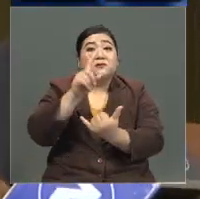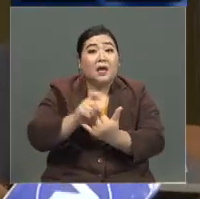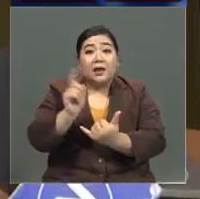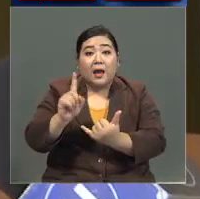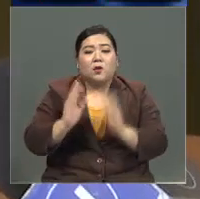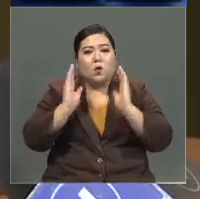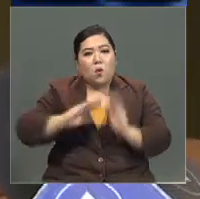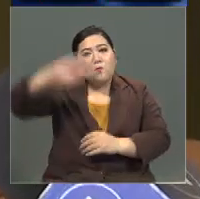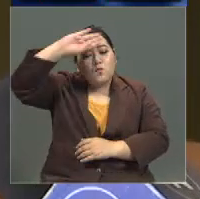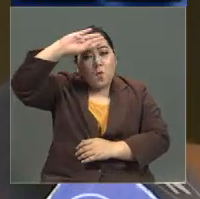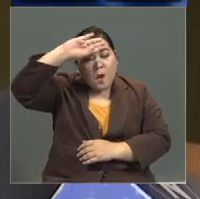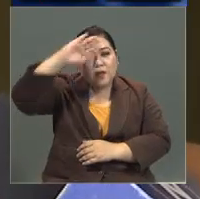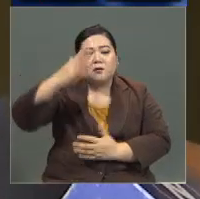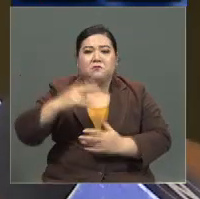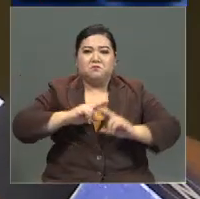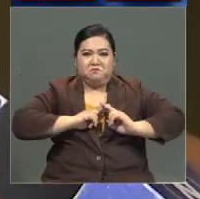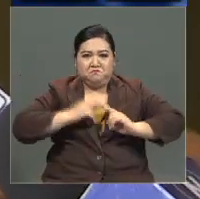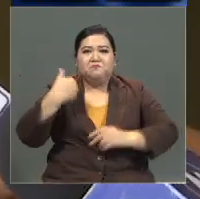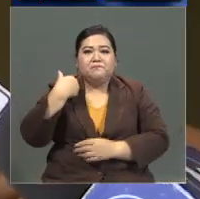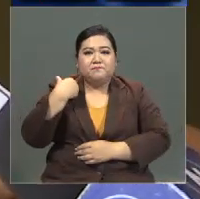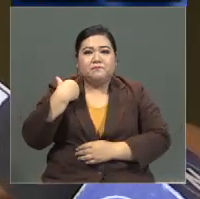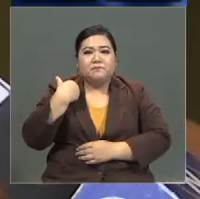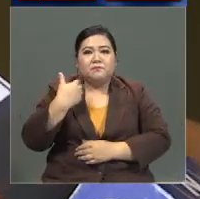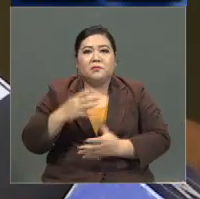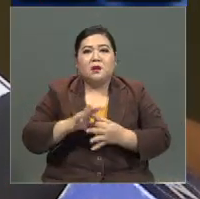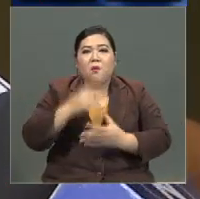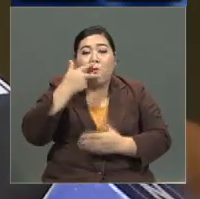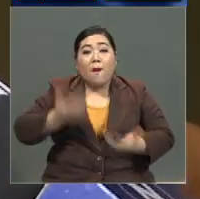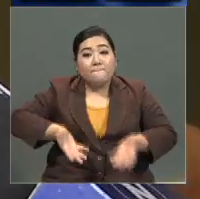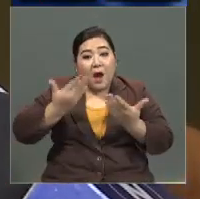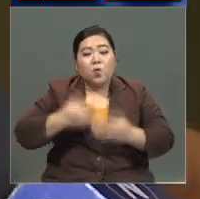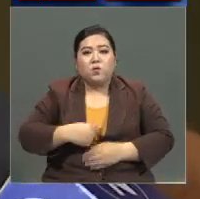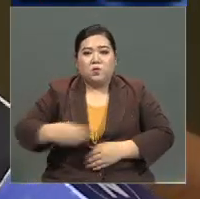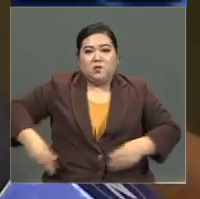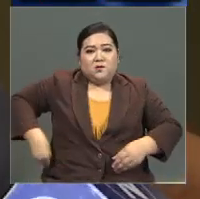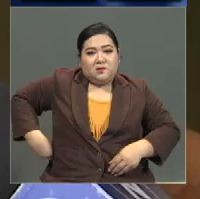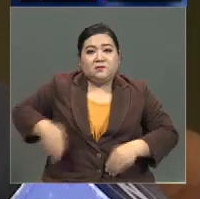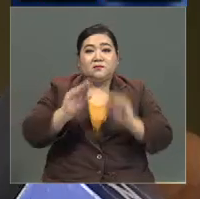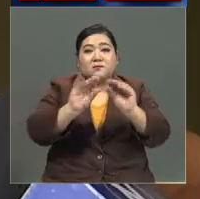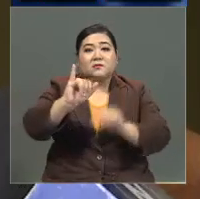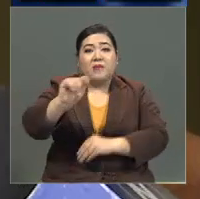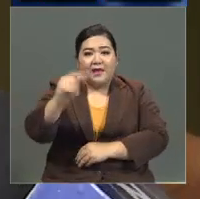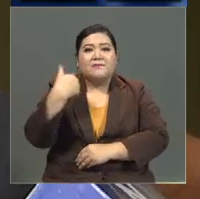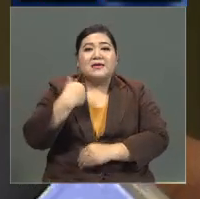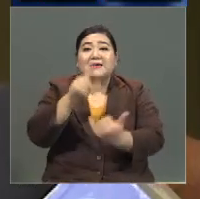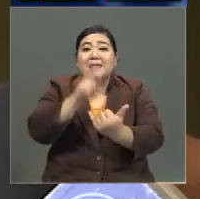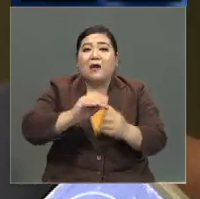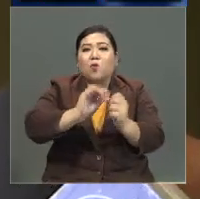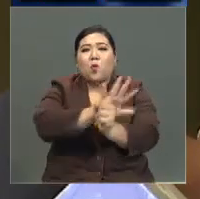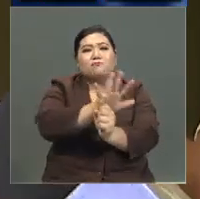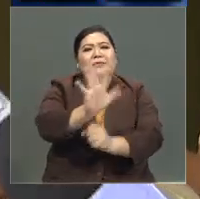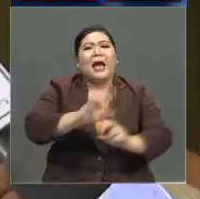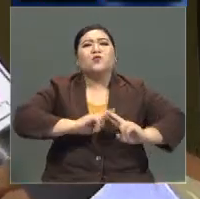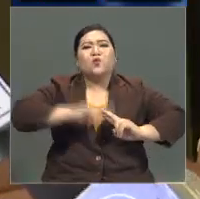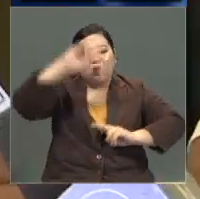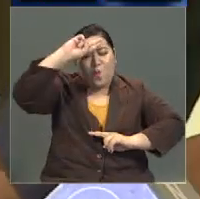ลหรือว่าผู้ป่วยคนดังกล่าวเนี่ยมีโรคประจำตัวทั้งเรื่องของโรคเบาหวานแล้วก็โรคไตด้วยไม่ได้เสียชีวิตจากโควิดซึ่